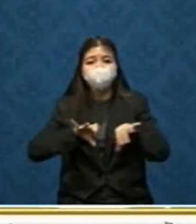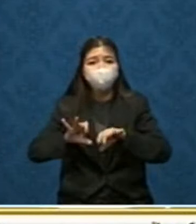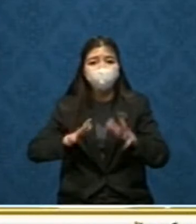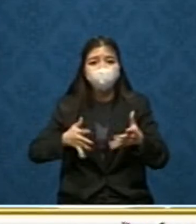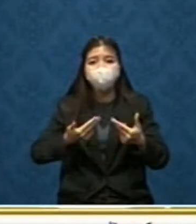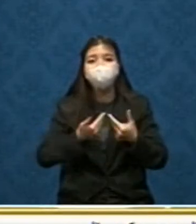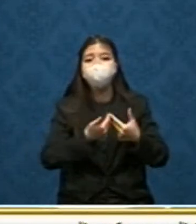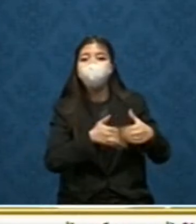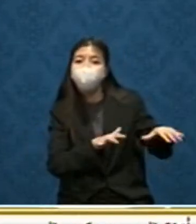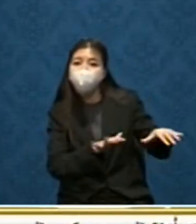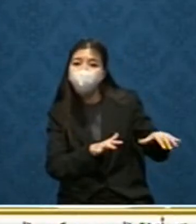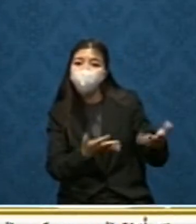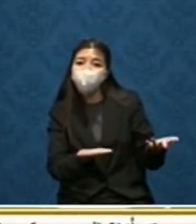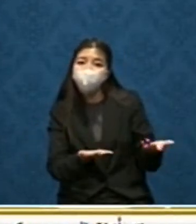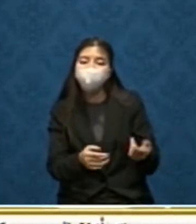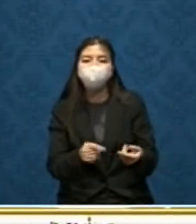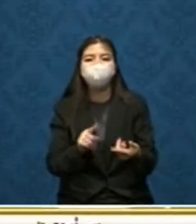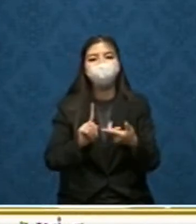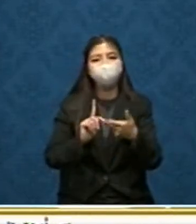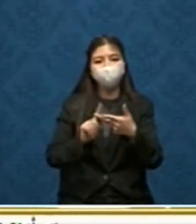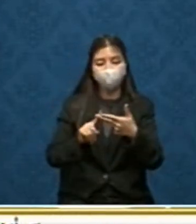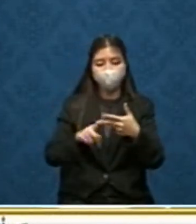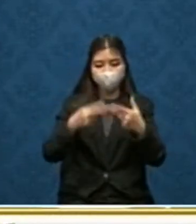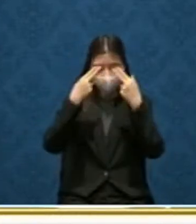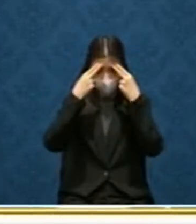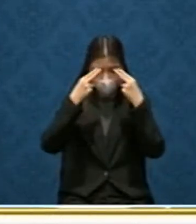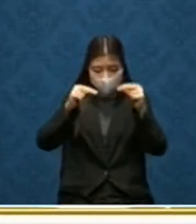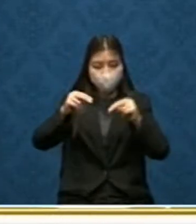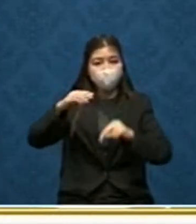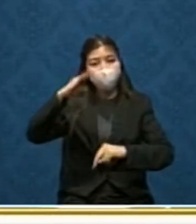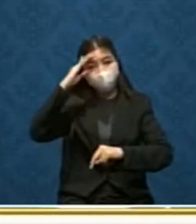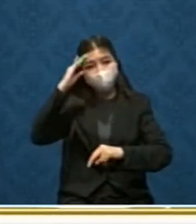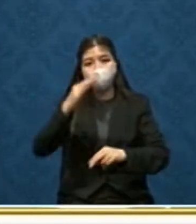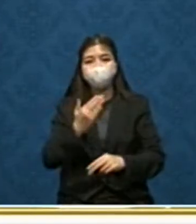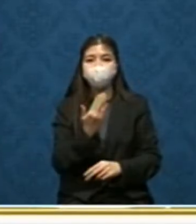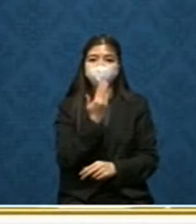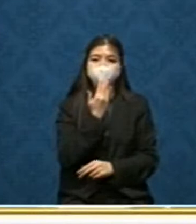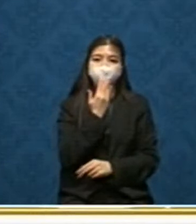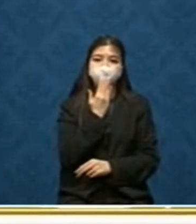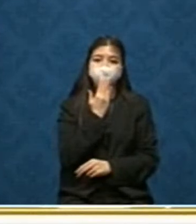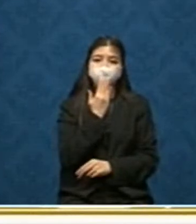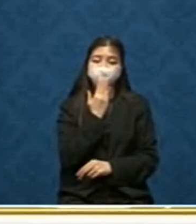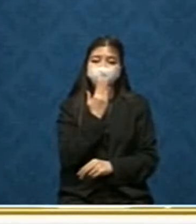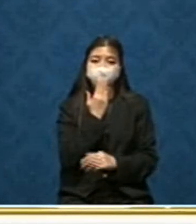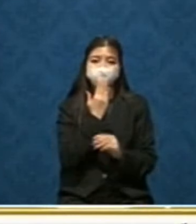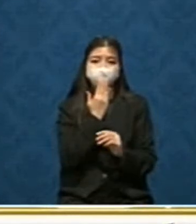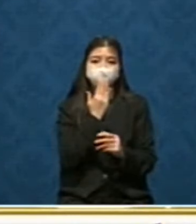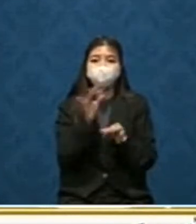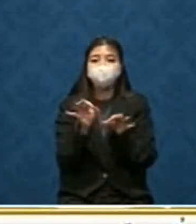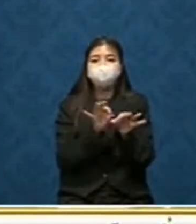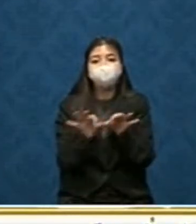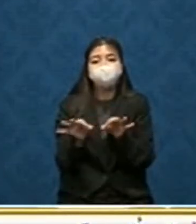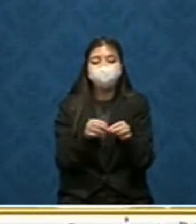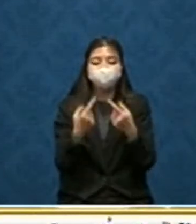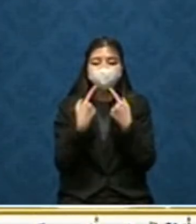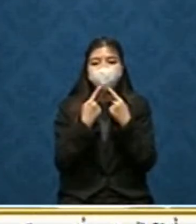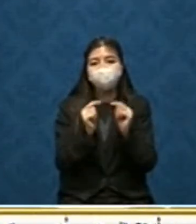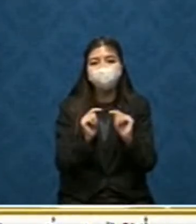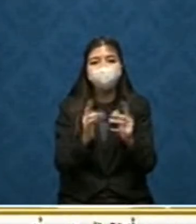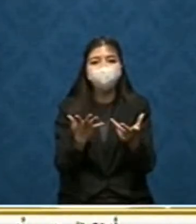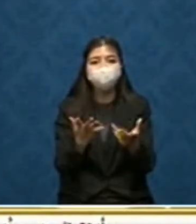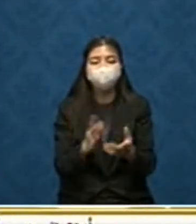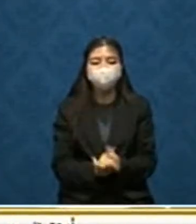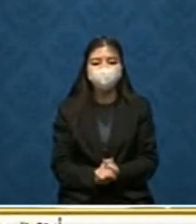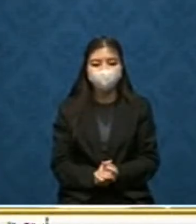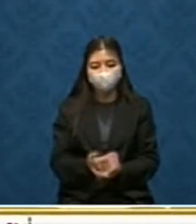ามผู้นำประเทศวันนี้ทำไมสุขุมรุมลกจงต่อกรณีนี้ต่คนไยททำผิด ...ทำ